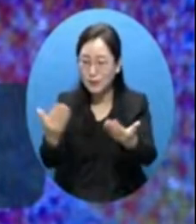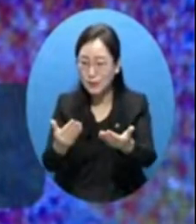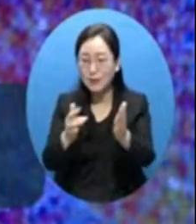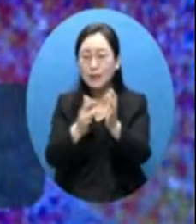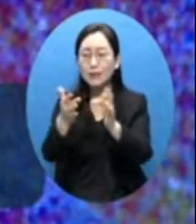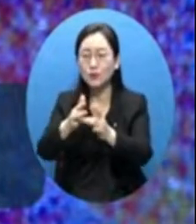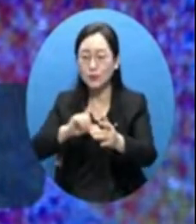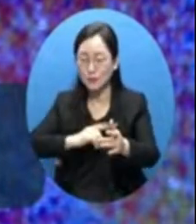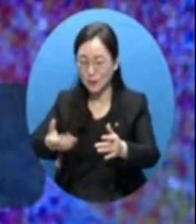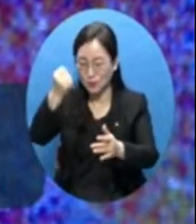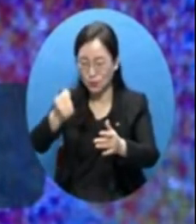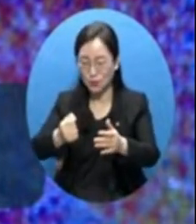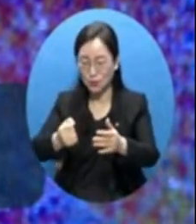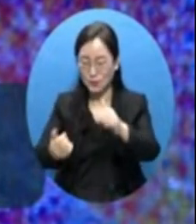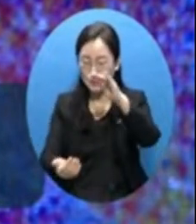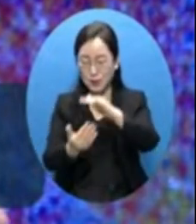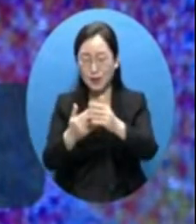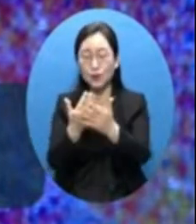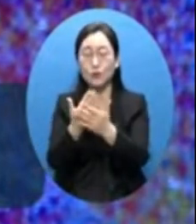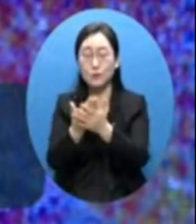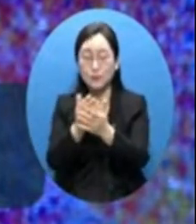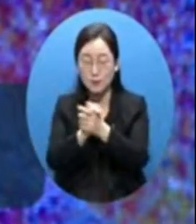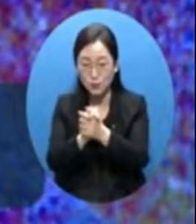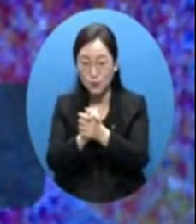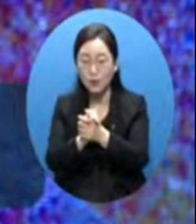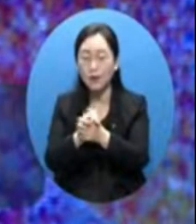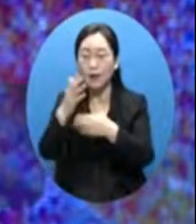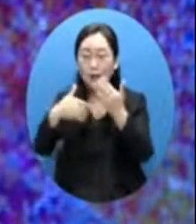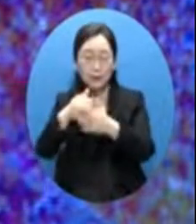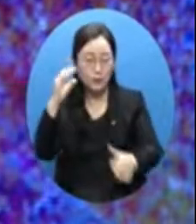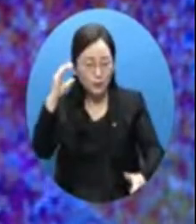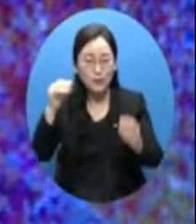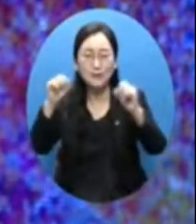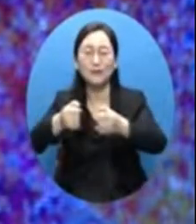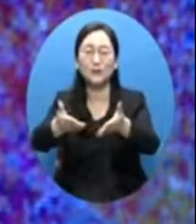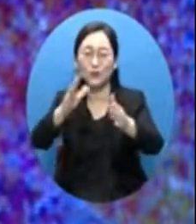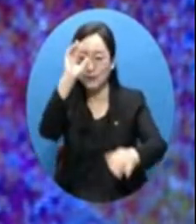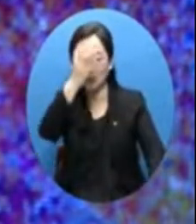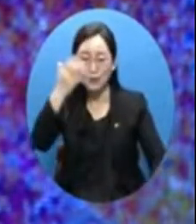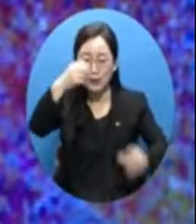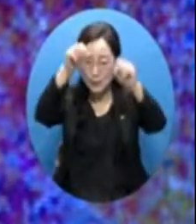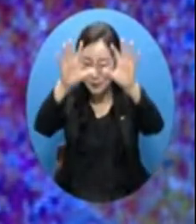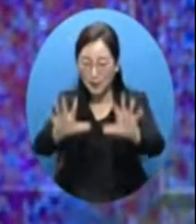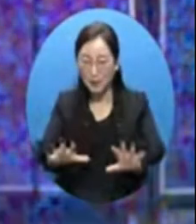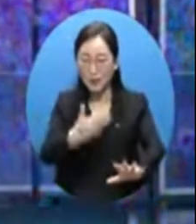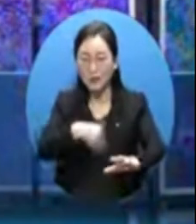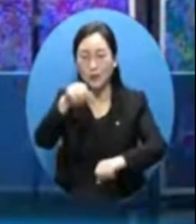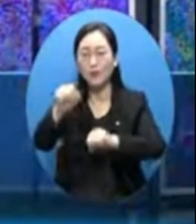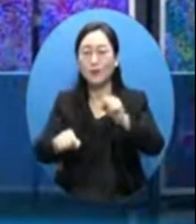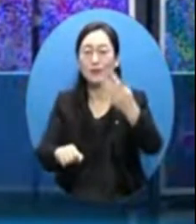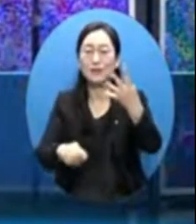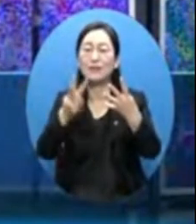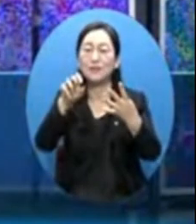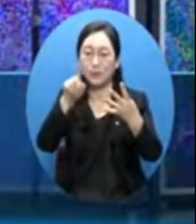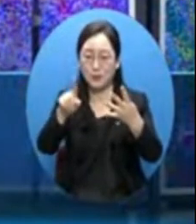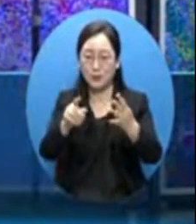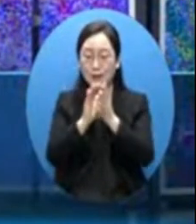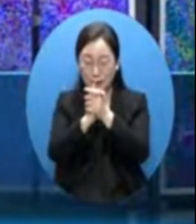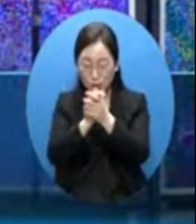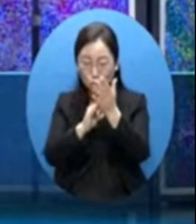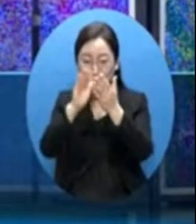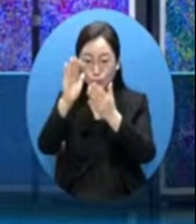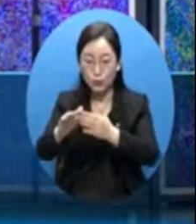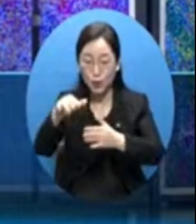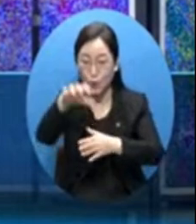하여 주시옵소서. 그때 하나님이 응답해 주셨습니다. 성령이 임했습니다. 사도행전 4장 31절입니다. 빌기를 다음에 모은